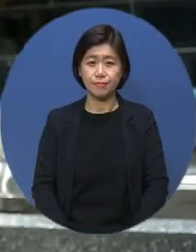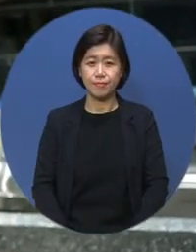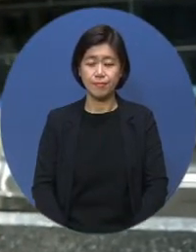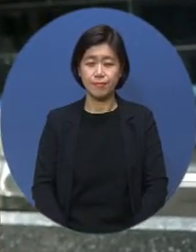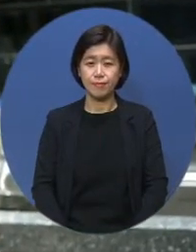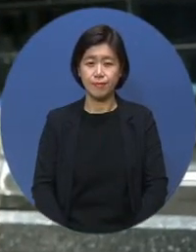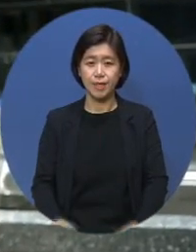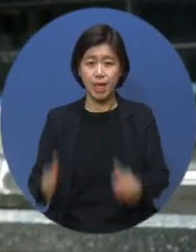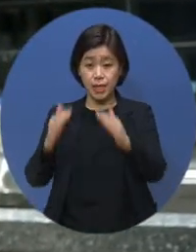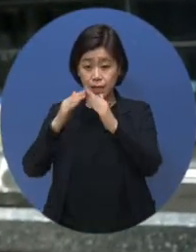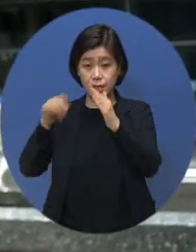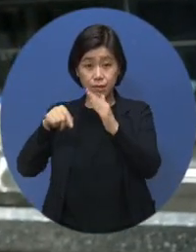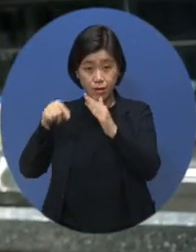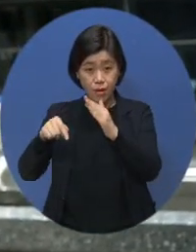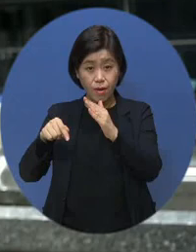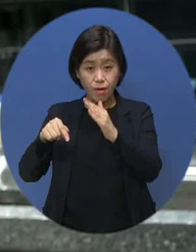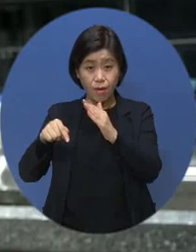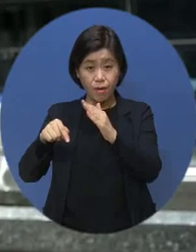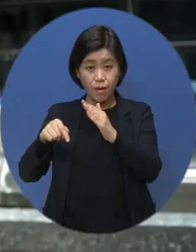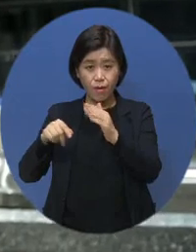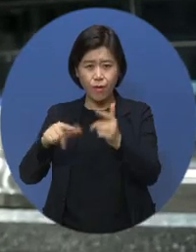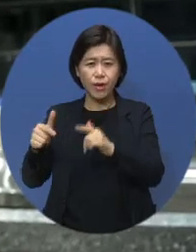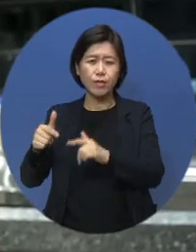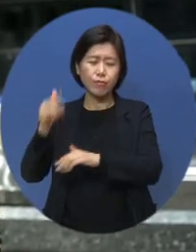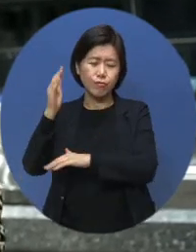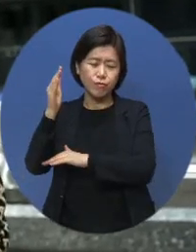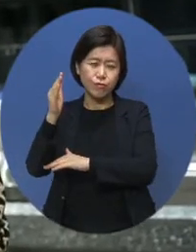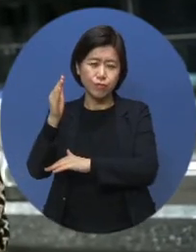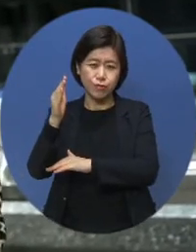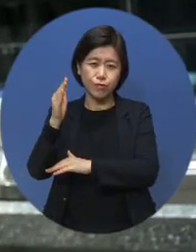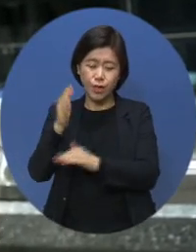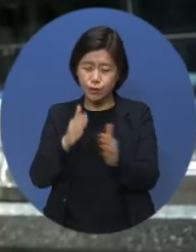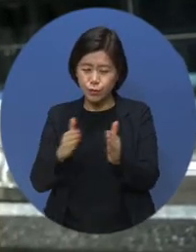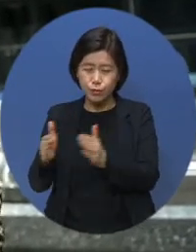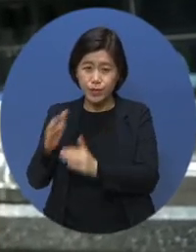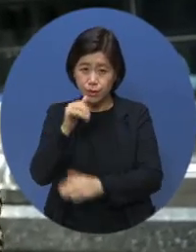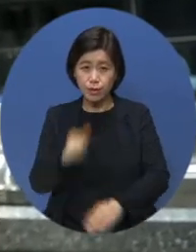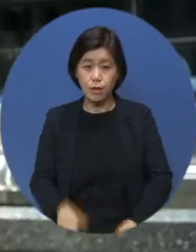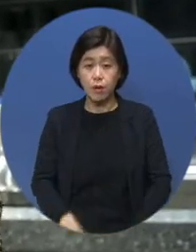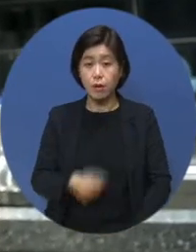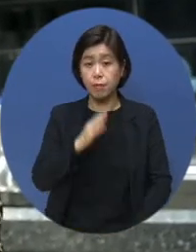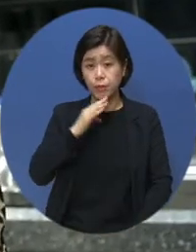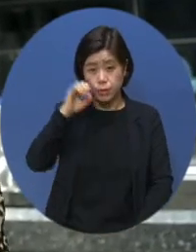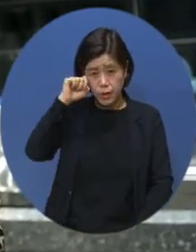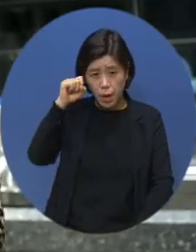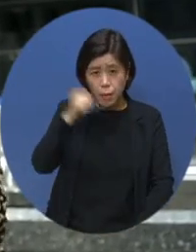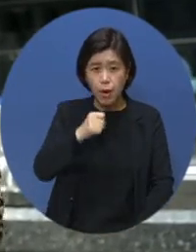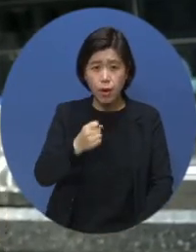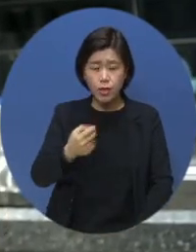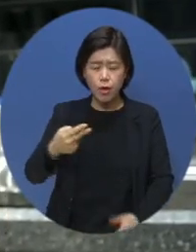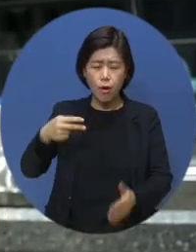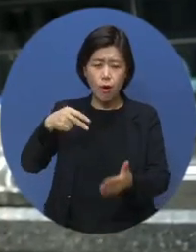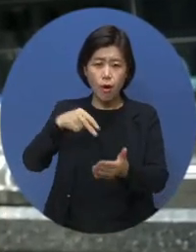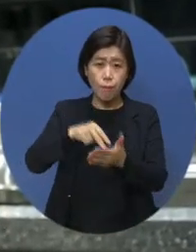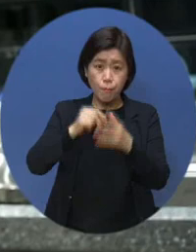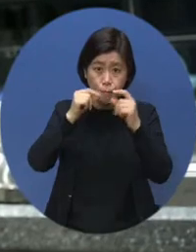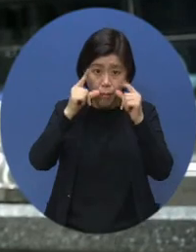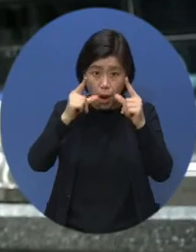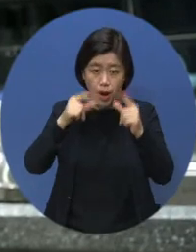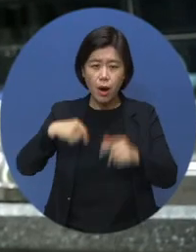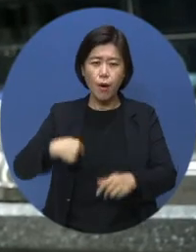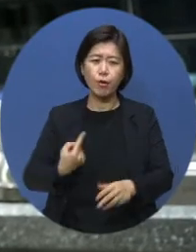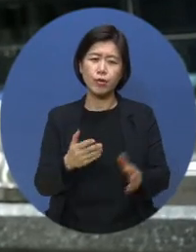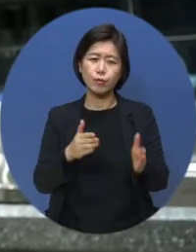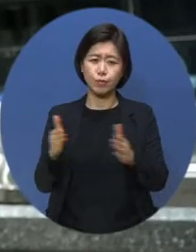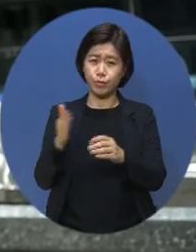준비 하고 그렇게 헌데 해외 같이 샤리 뭐 생각하며 혼자 중 땀이 흐르 더라구요 아까 산 이 차는